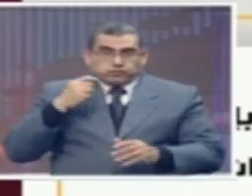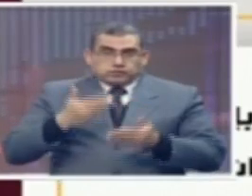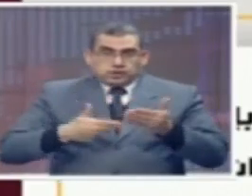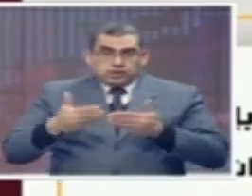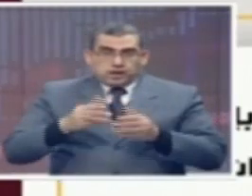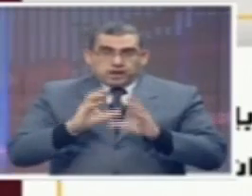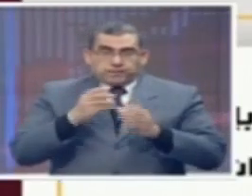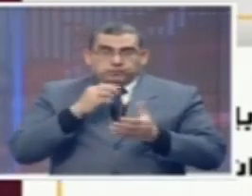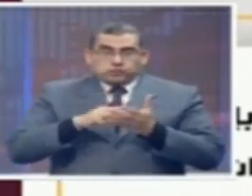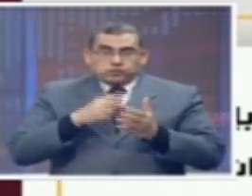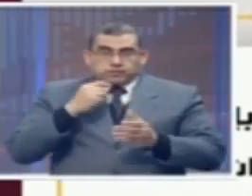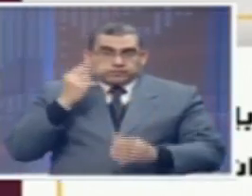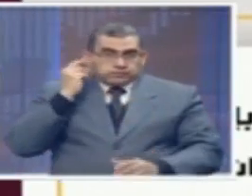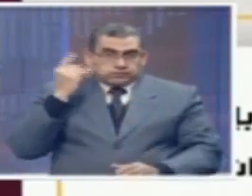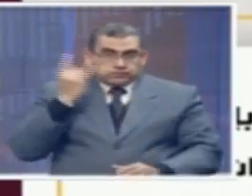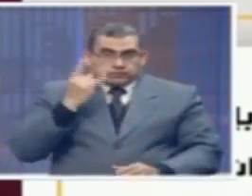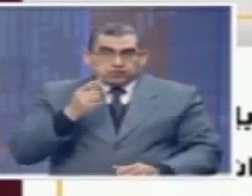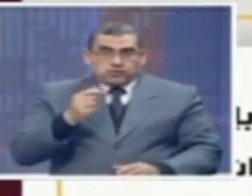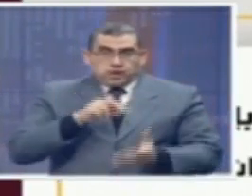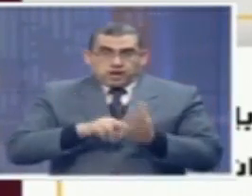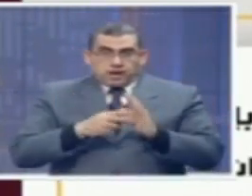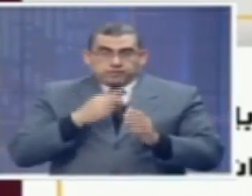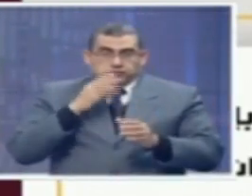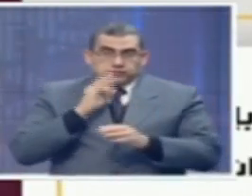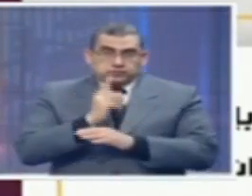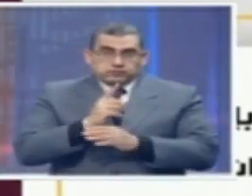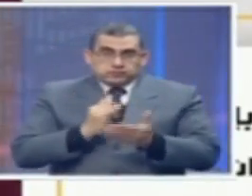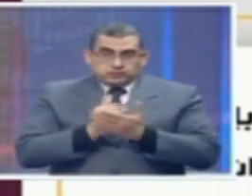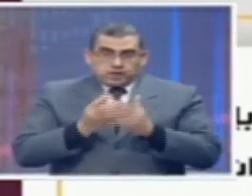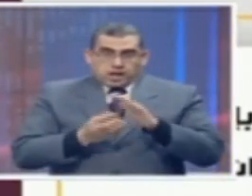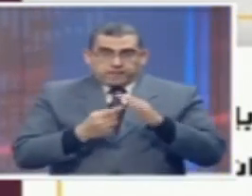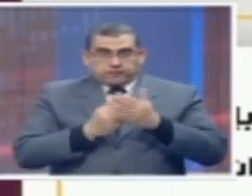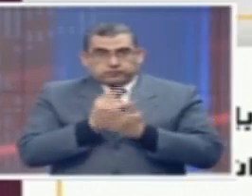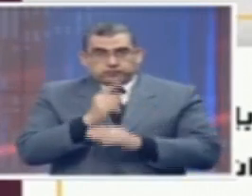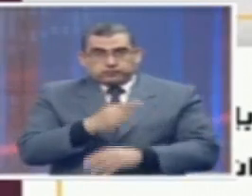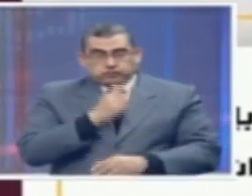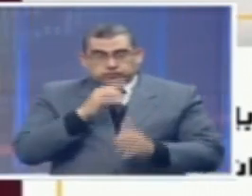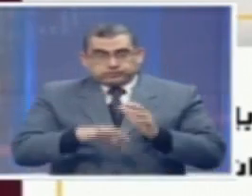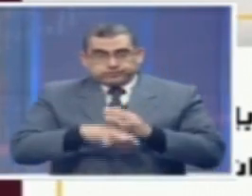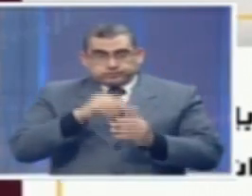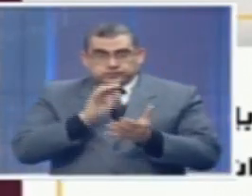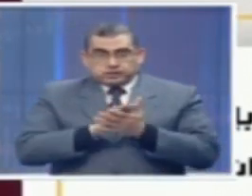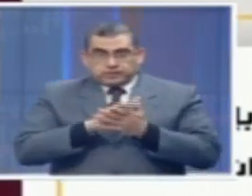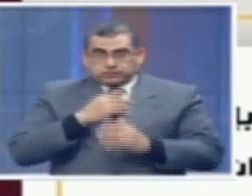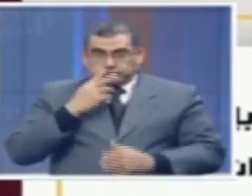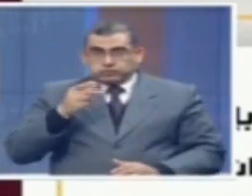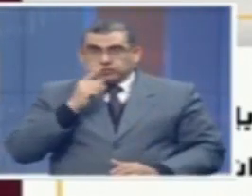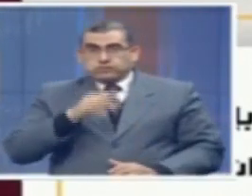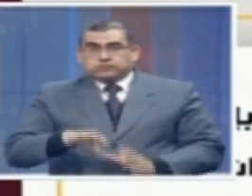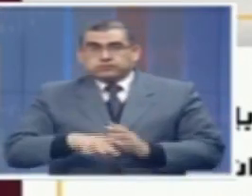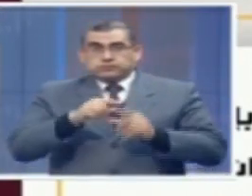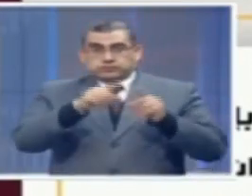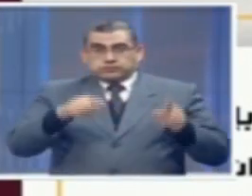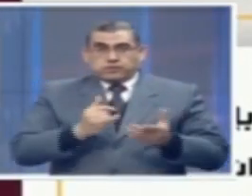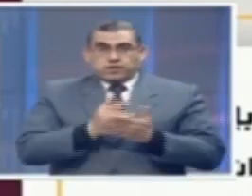لمباحث الأموال العامة من ضبط كيان تعليمي وهمي بالقاهرة أنشأه أحد الأشخاص وقام باستخدامه